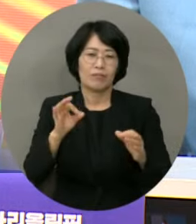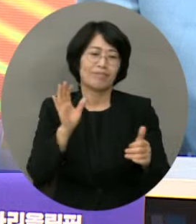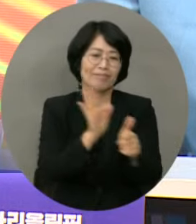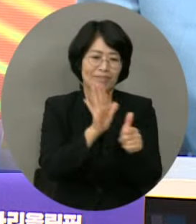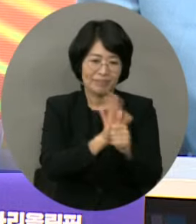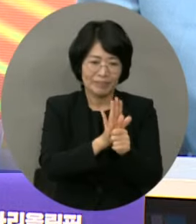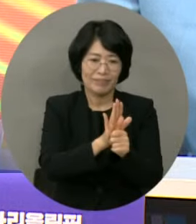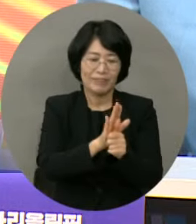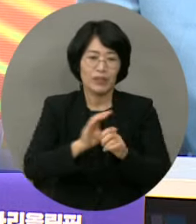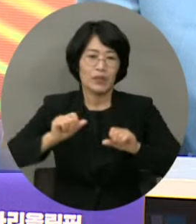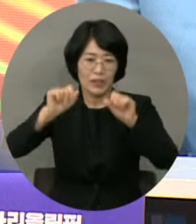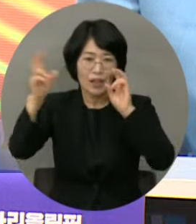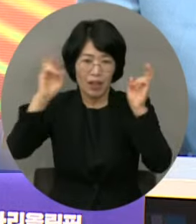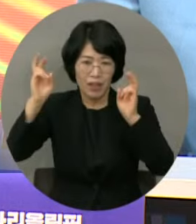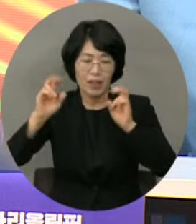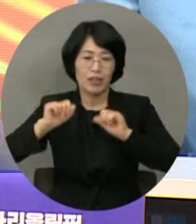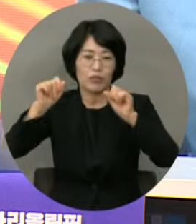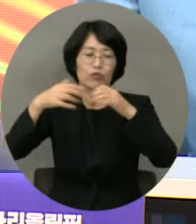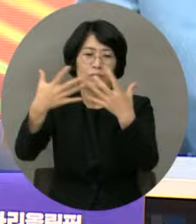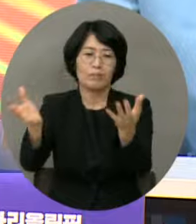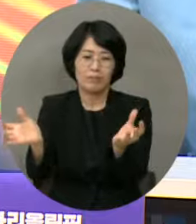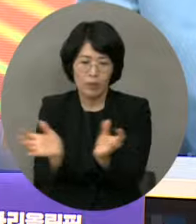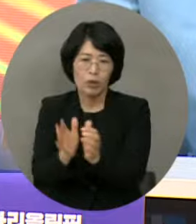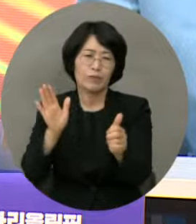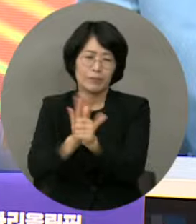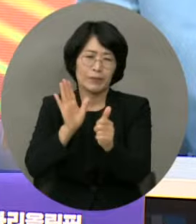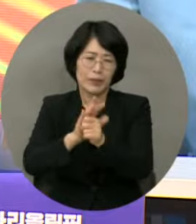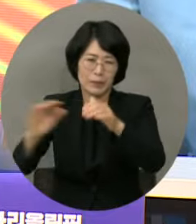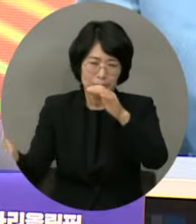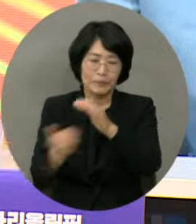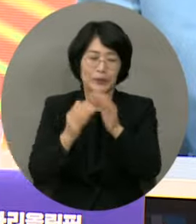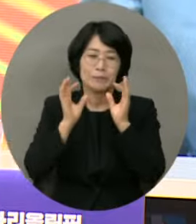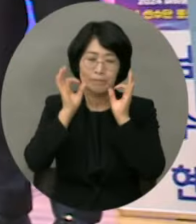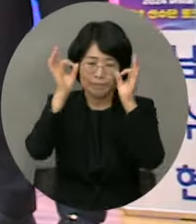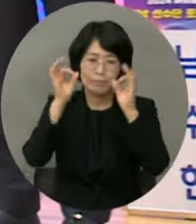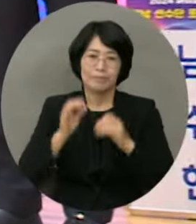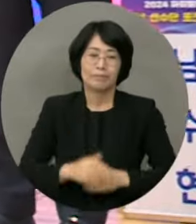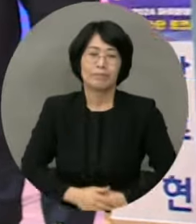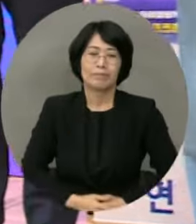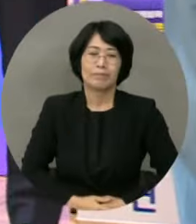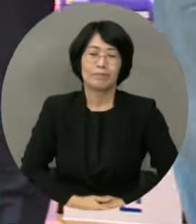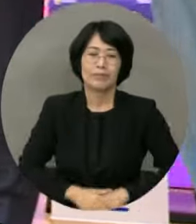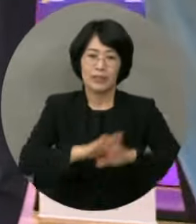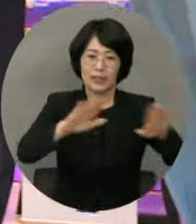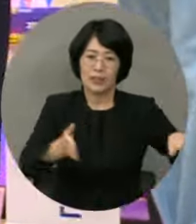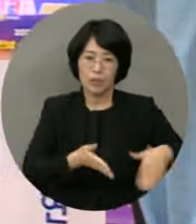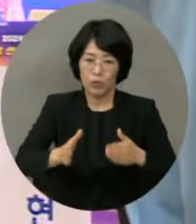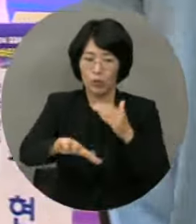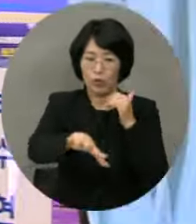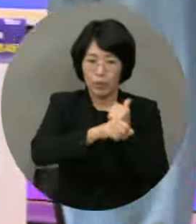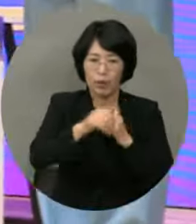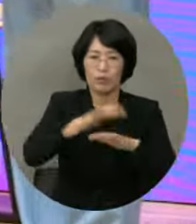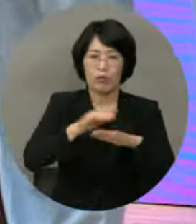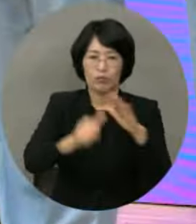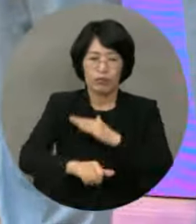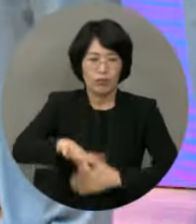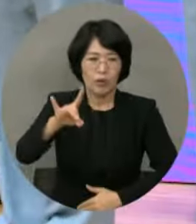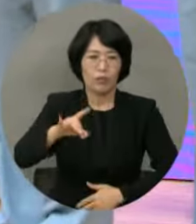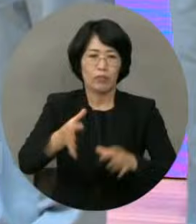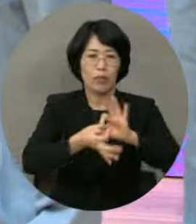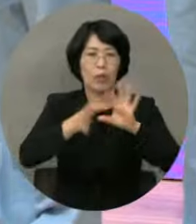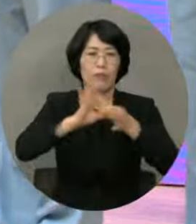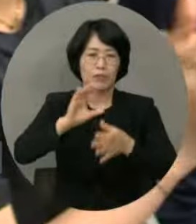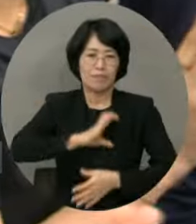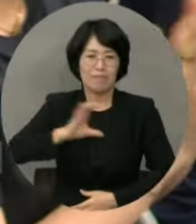우리 직장부도 더 많은 지원을 아끼지 않도록 하겠습니다. 네. 전남도청 소속 선수가 처음으로 올림픽